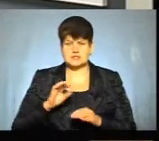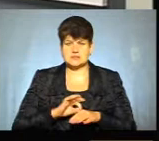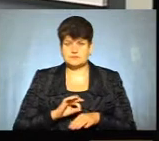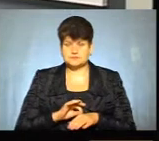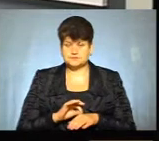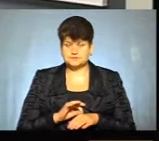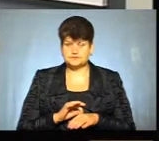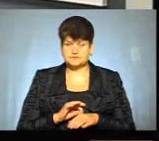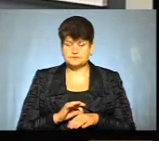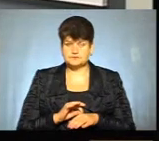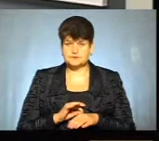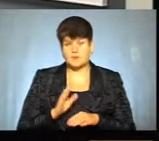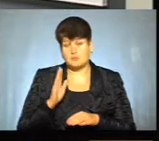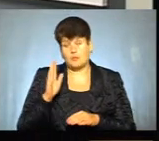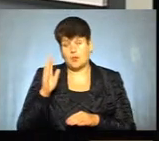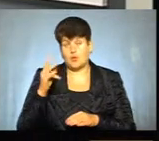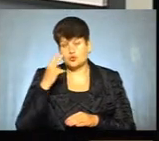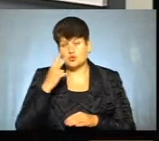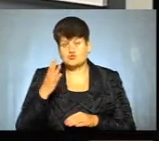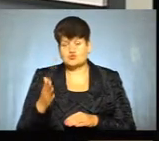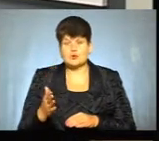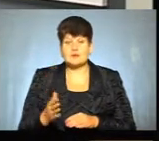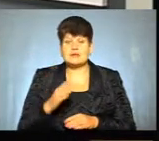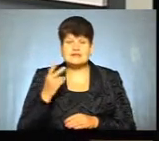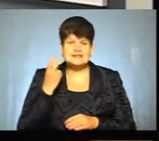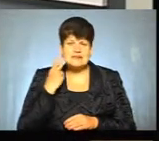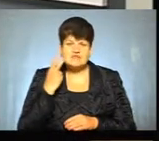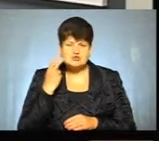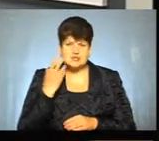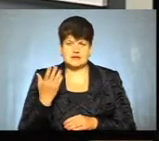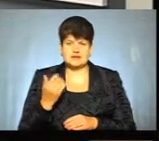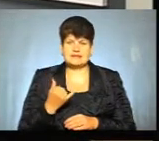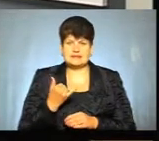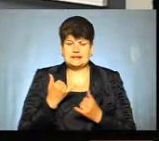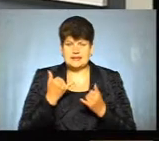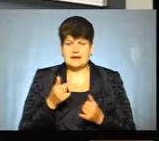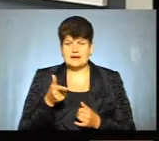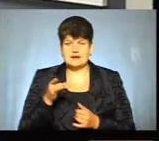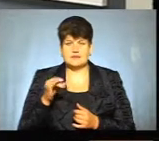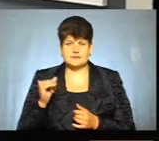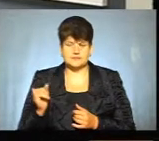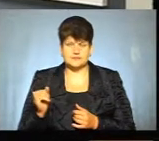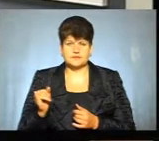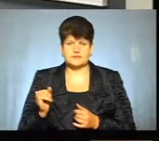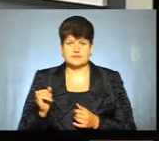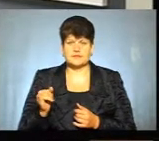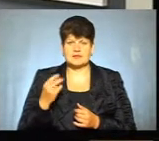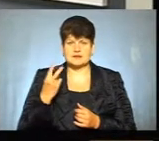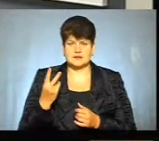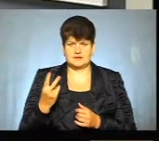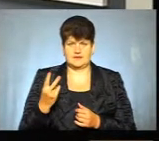відповідно, прогнозуємо. Завжди характерно для гострих респіраторних вірусних інфекцій грипу дві